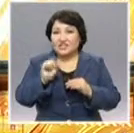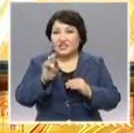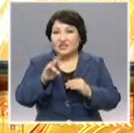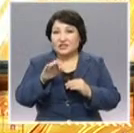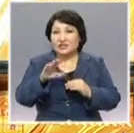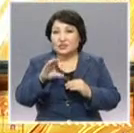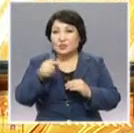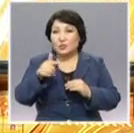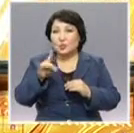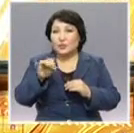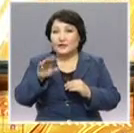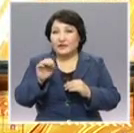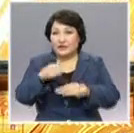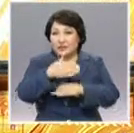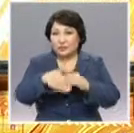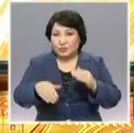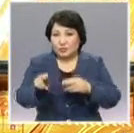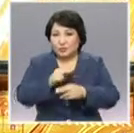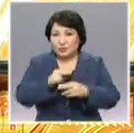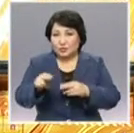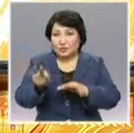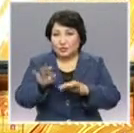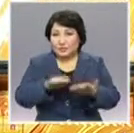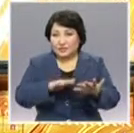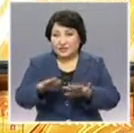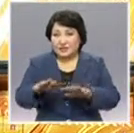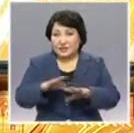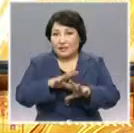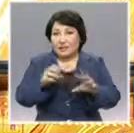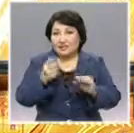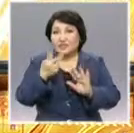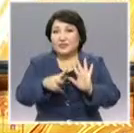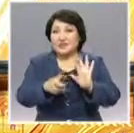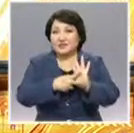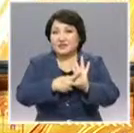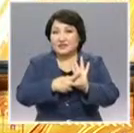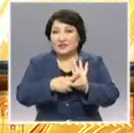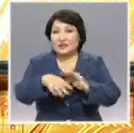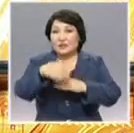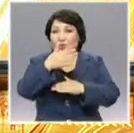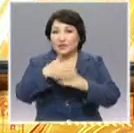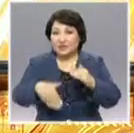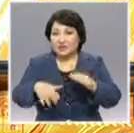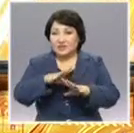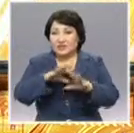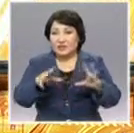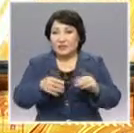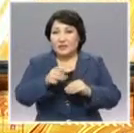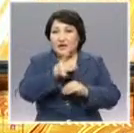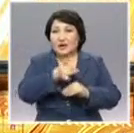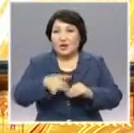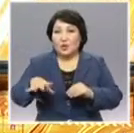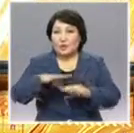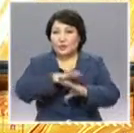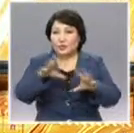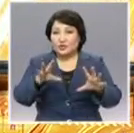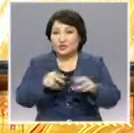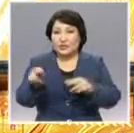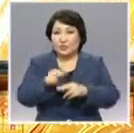өтіп жатыр қазіргі уақытта, қазір бітейіндік қалды. Со 28 көше жалпы аудан бойынша ремонттан